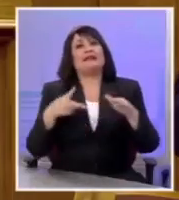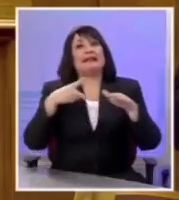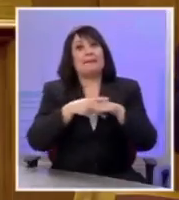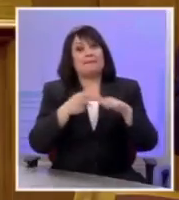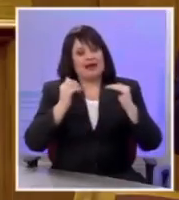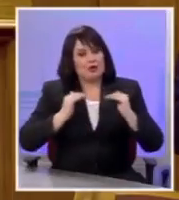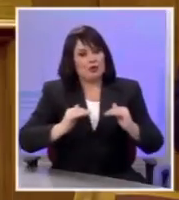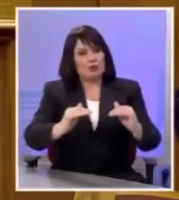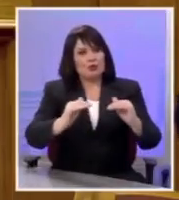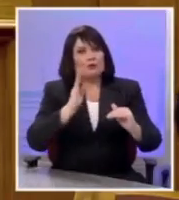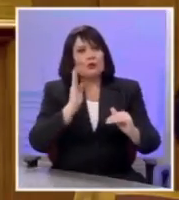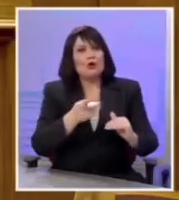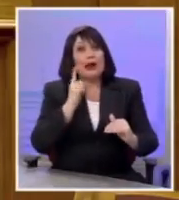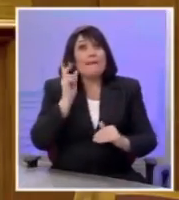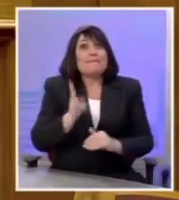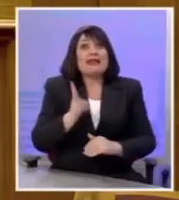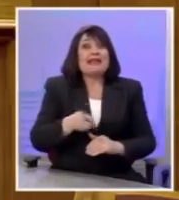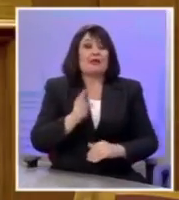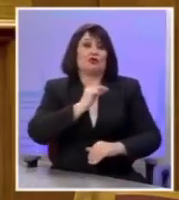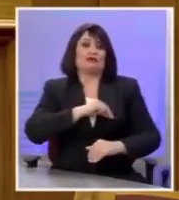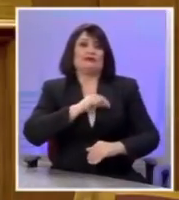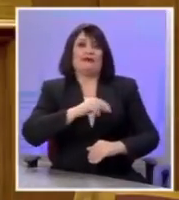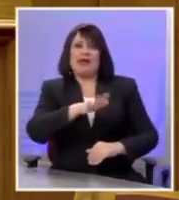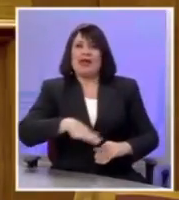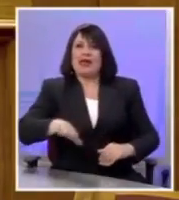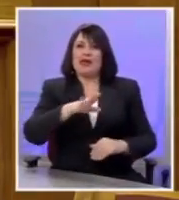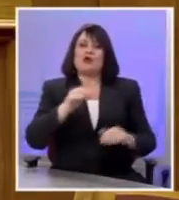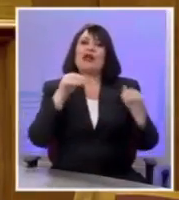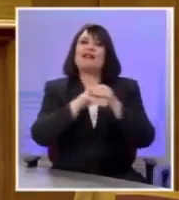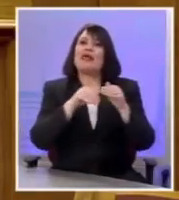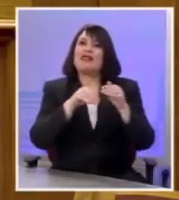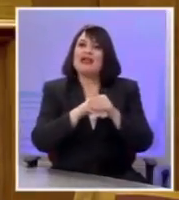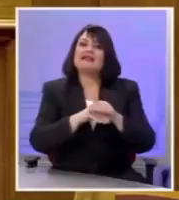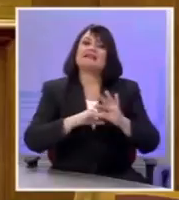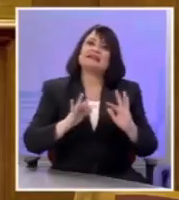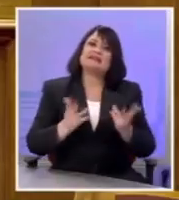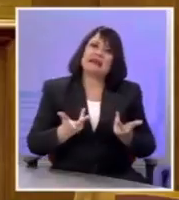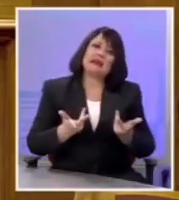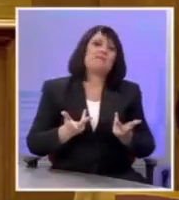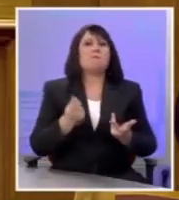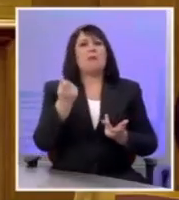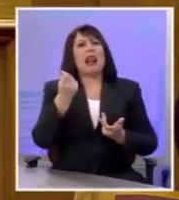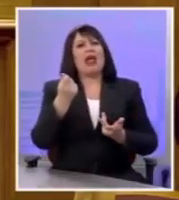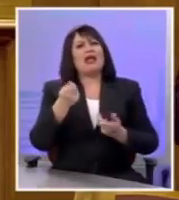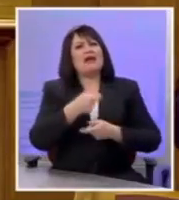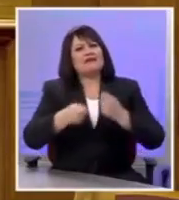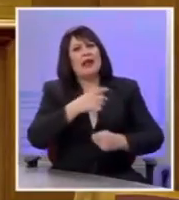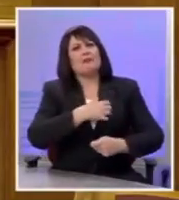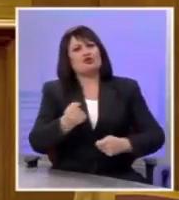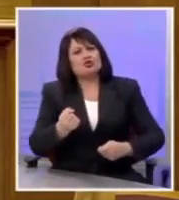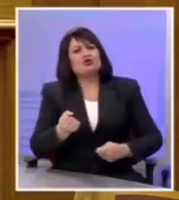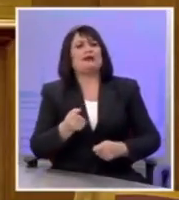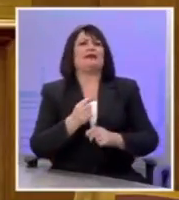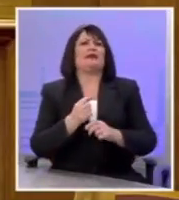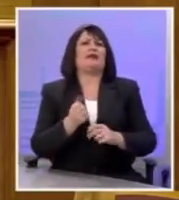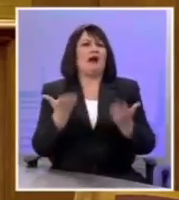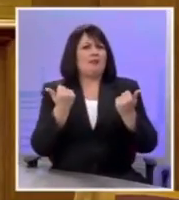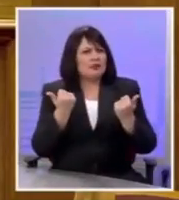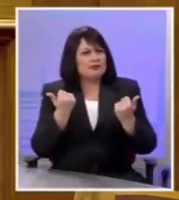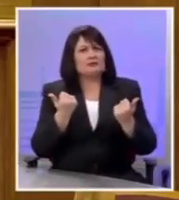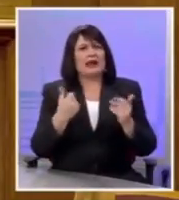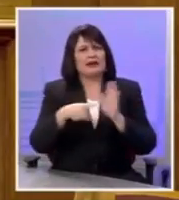με αυτή μπορεί να τεθούν σε κίνδυνο τα συμφέροντα των καταθετών ή να επεραστεί η ρευστότητα ή η φερεγγιότητα της τράπεζας και γενικά